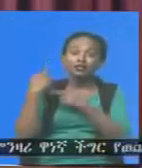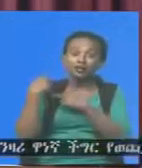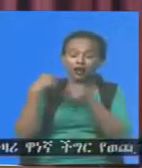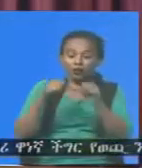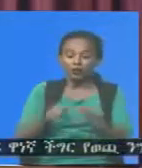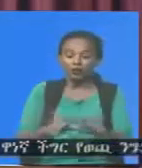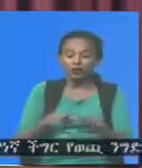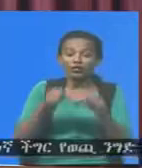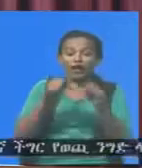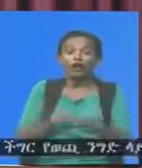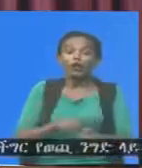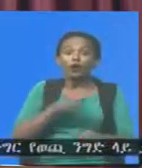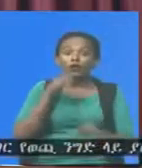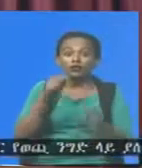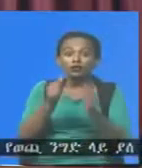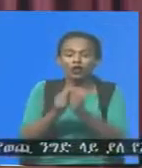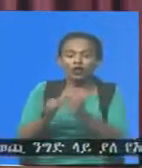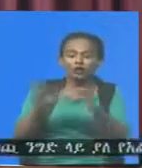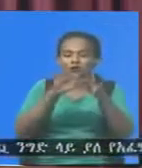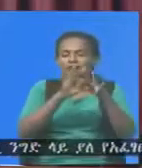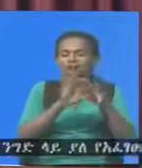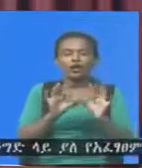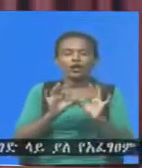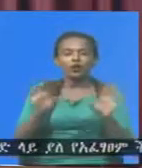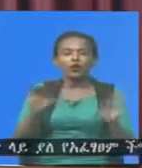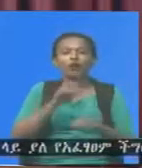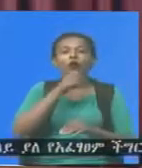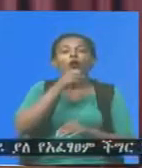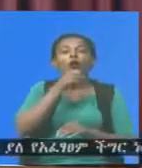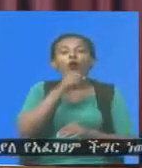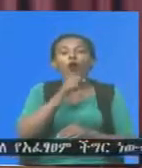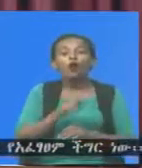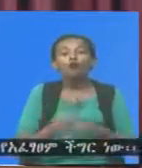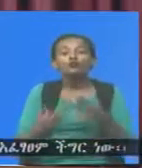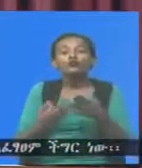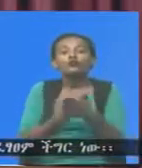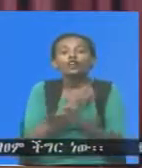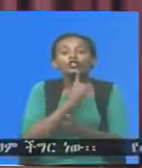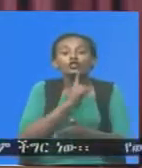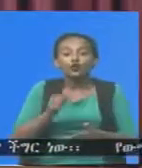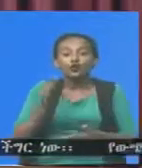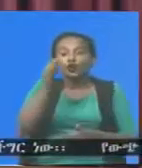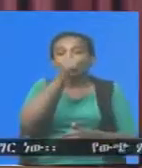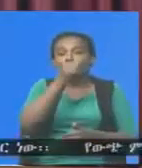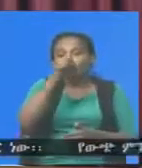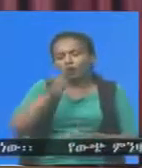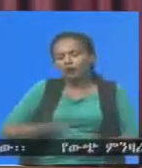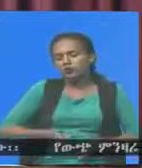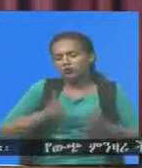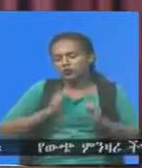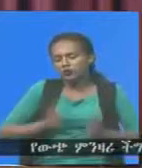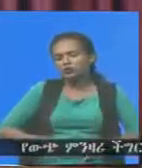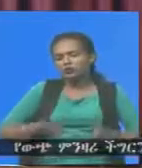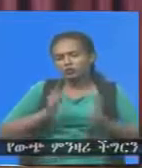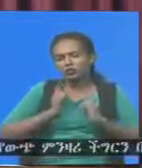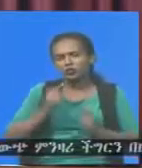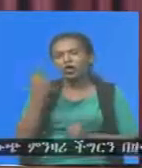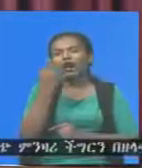ከማቆየትና ካለማቆየት ጋር ተስስር የለው። ኦልድ ፋሽን ነው። ኢትዮጵያ ኖርችበት